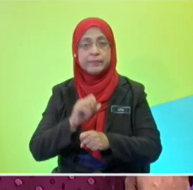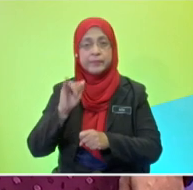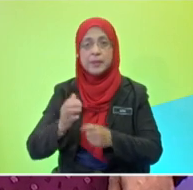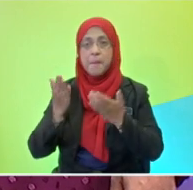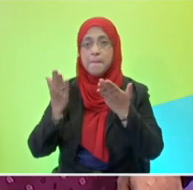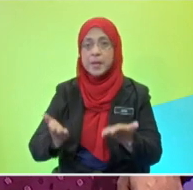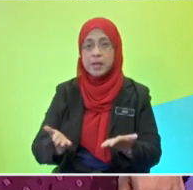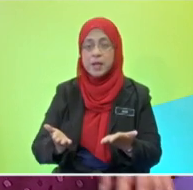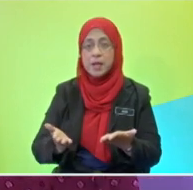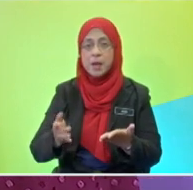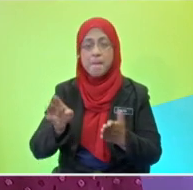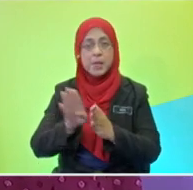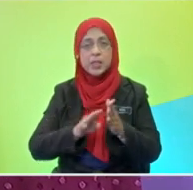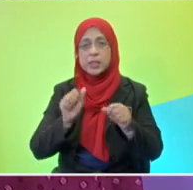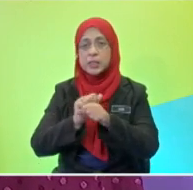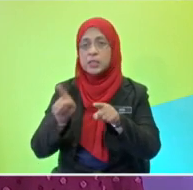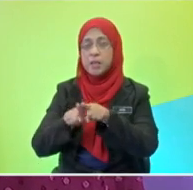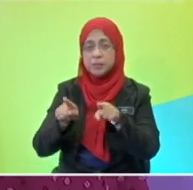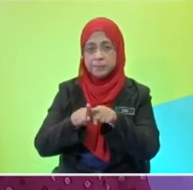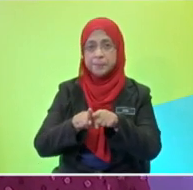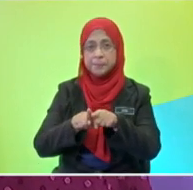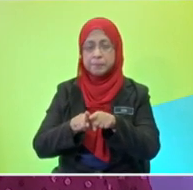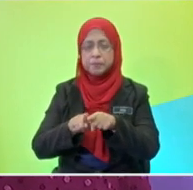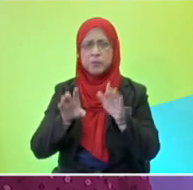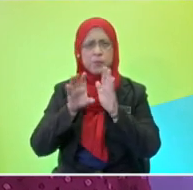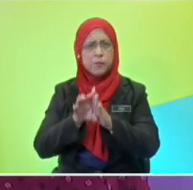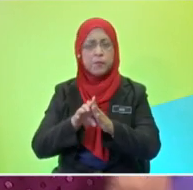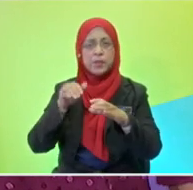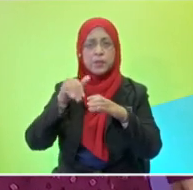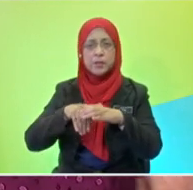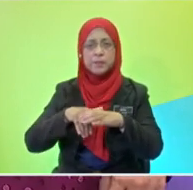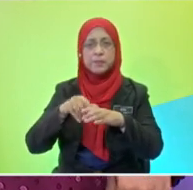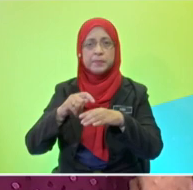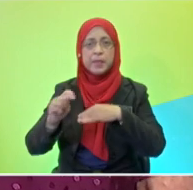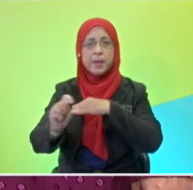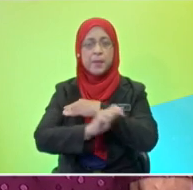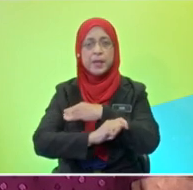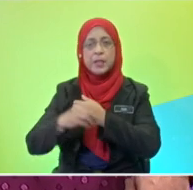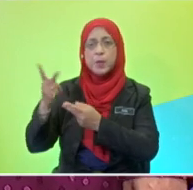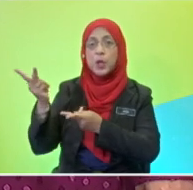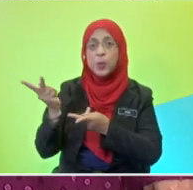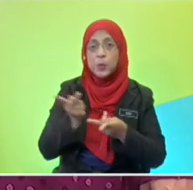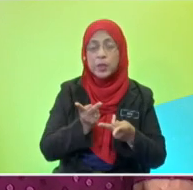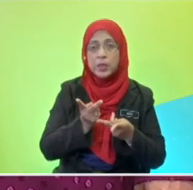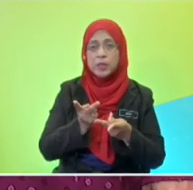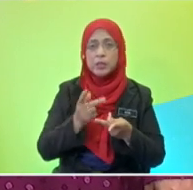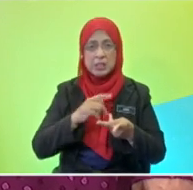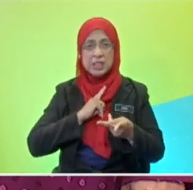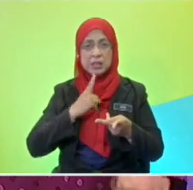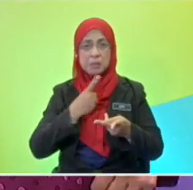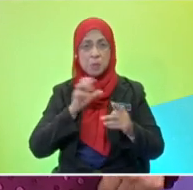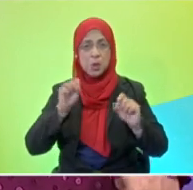menjadi ringan dalam sebuah taman kalau kita tidak buat kenduri kendara tidak tolong jurang kita dah tentu perjalanan majelis kita